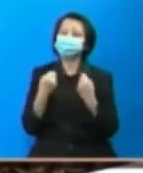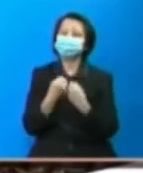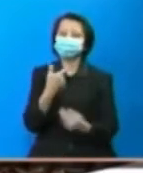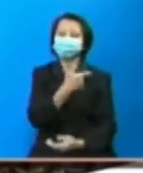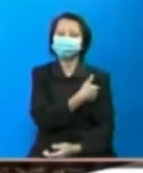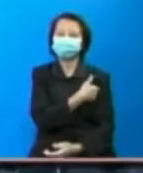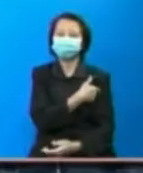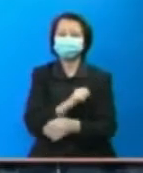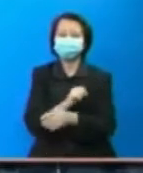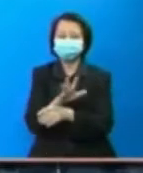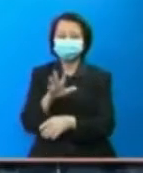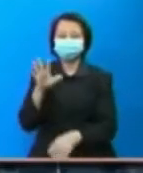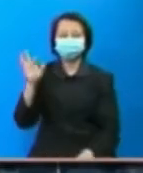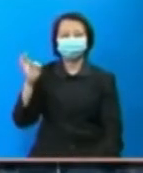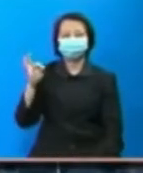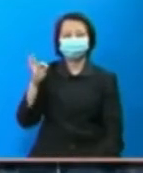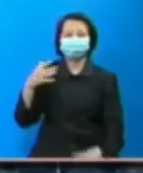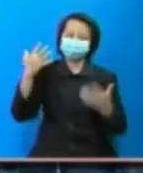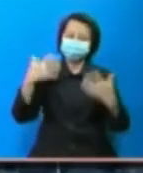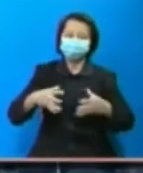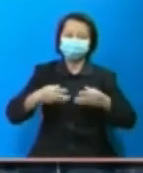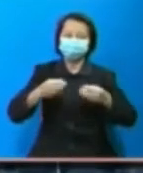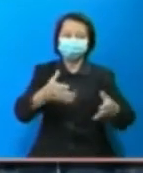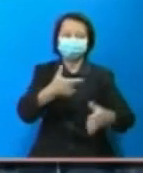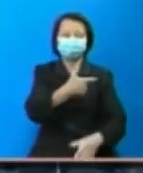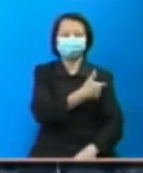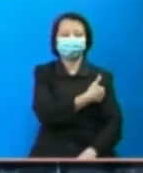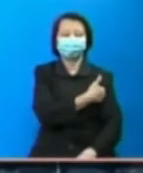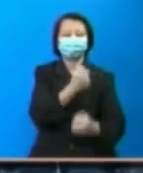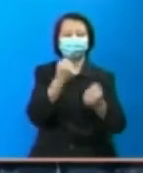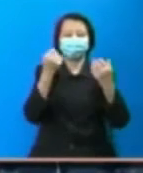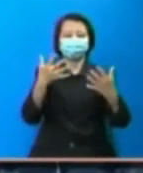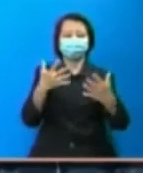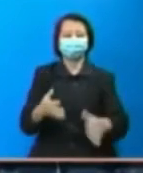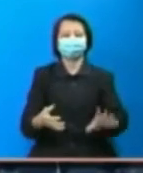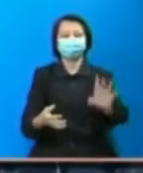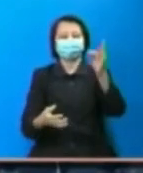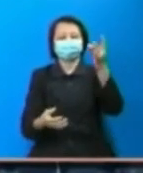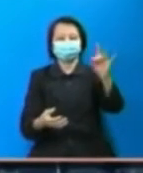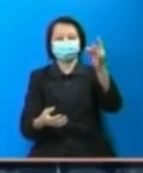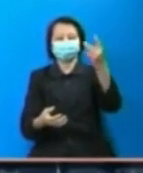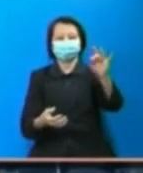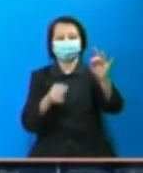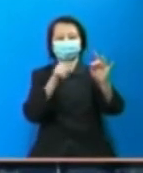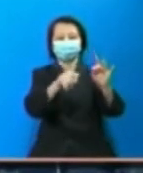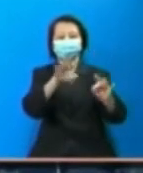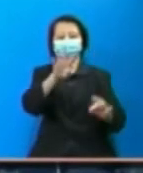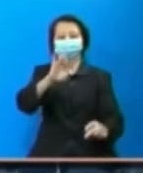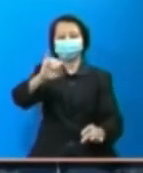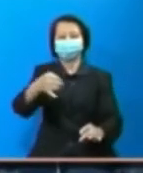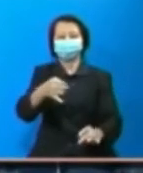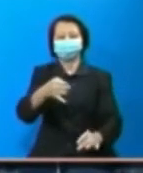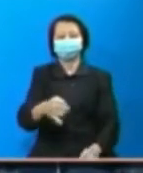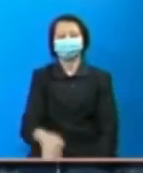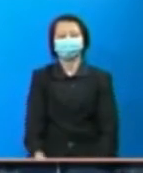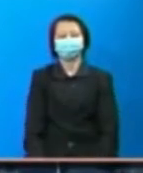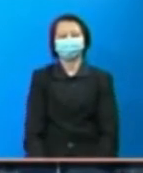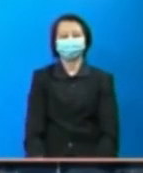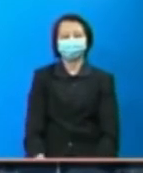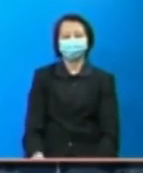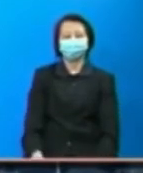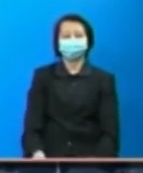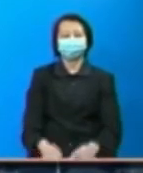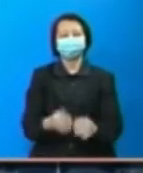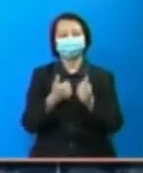Herbert syncope 19 yang telah diberikan adalah sebanyak 18 puluhan 4juta dus